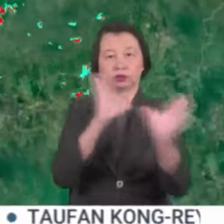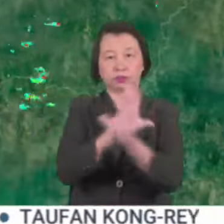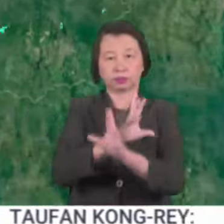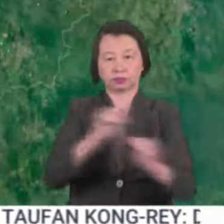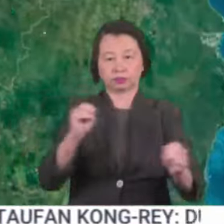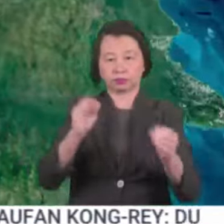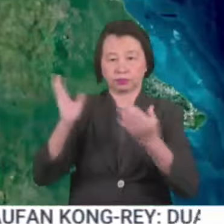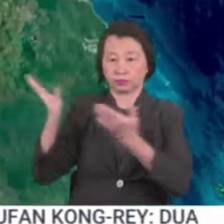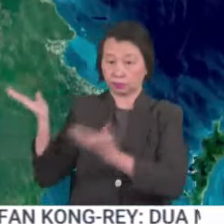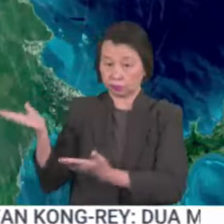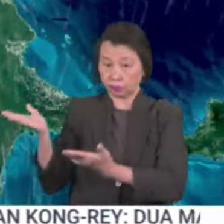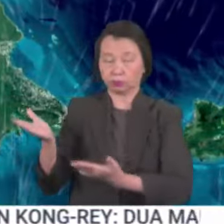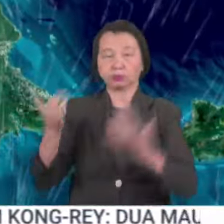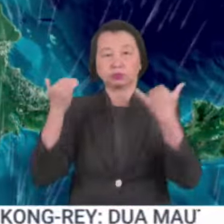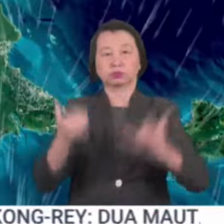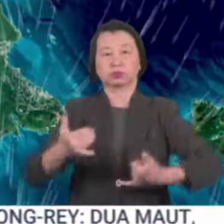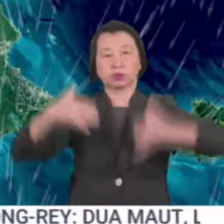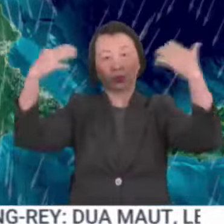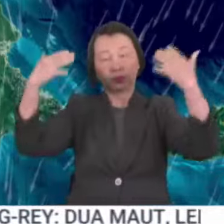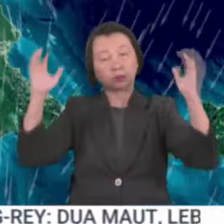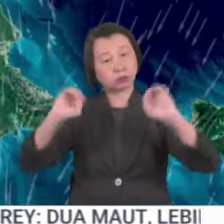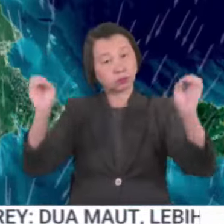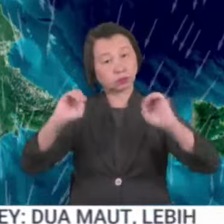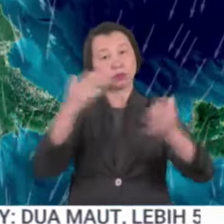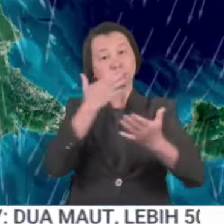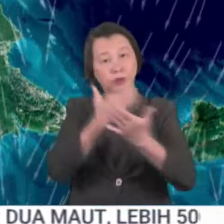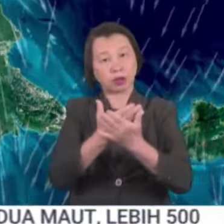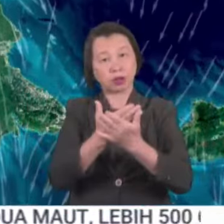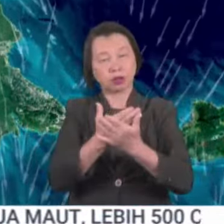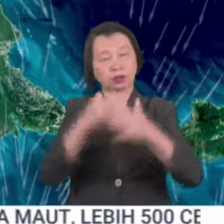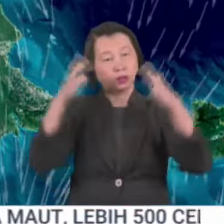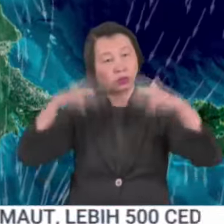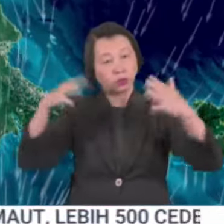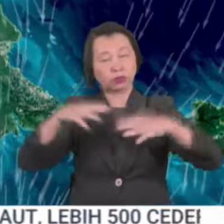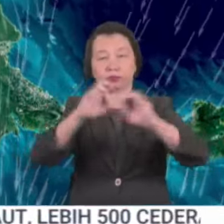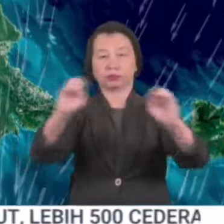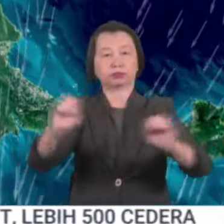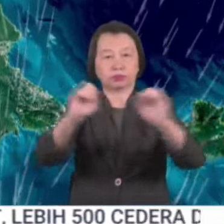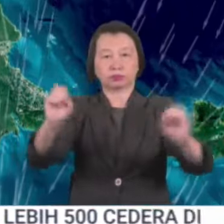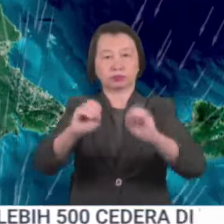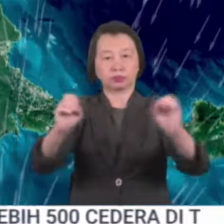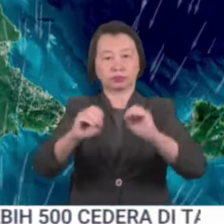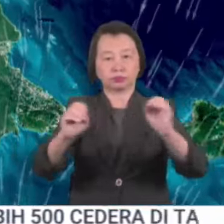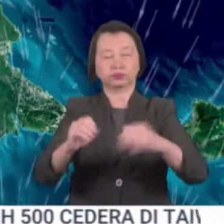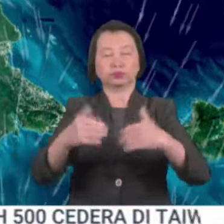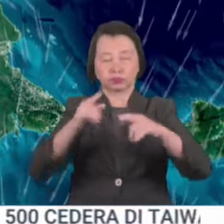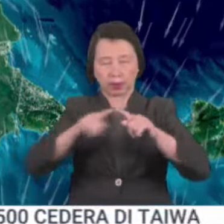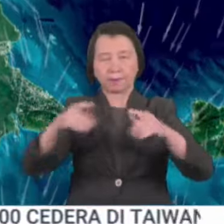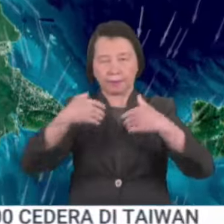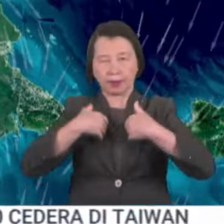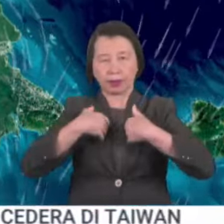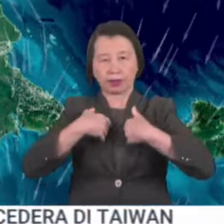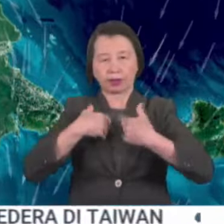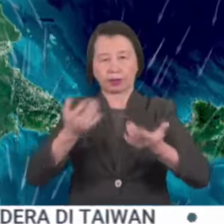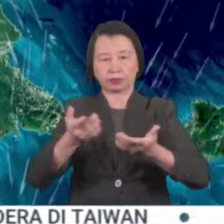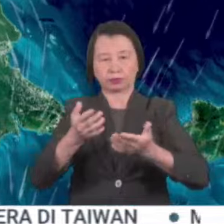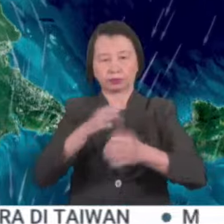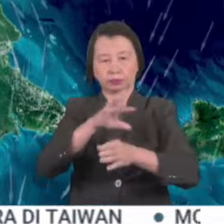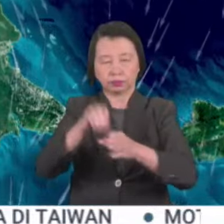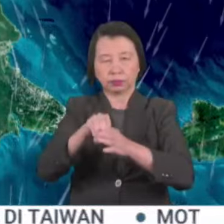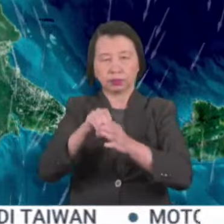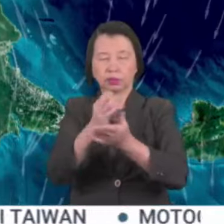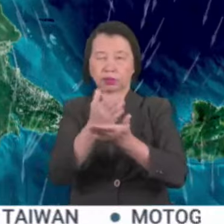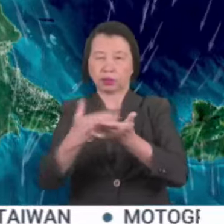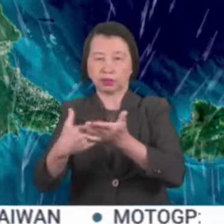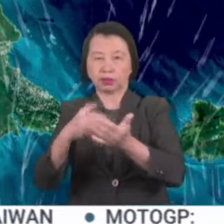Sarawak. Pada ketika ini, keadaan cuaca baik dan tiada hujan di kebanyakan kawasan. Namun, keadaan cuaca hujan masih lagi diceram melibatkan kawasan di